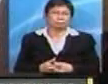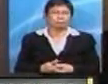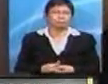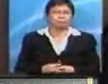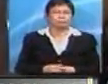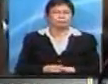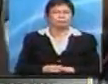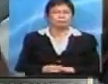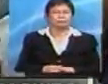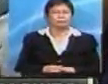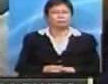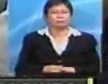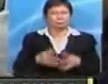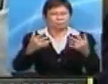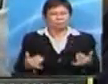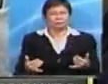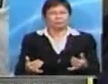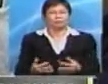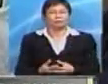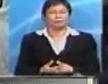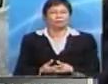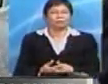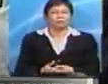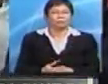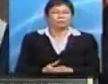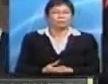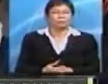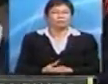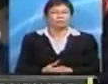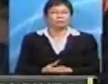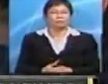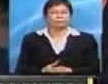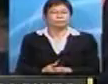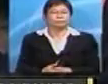Okay, last question from Malaysia. Yes, no question, please.